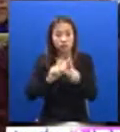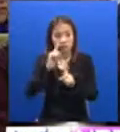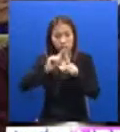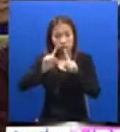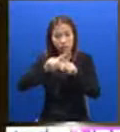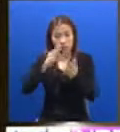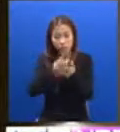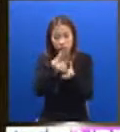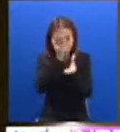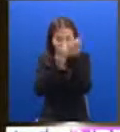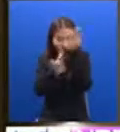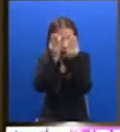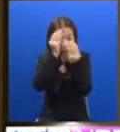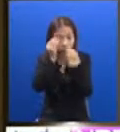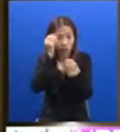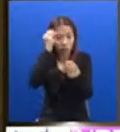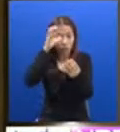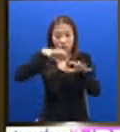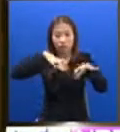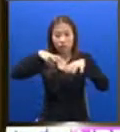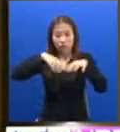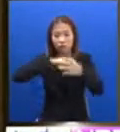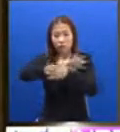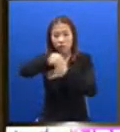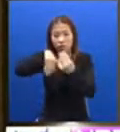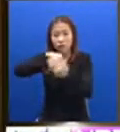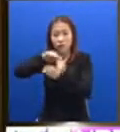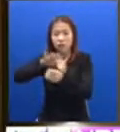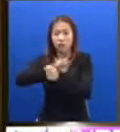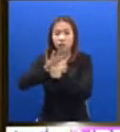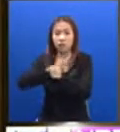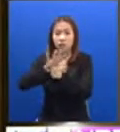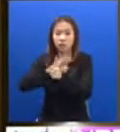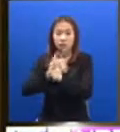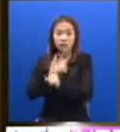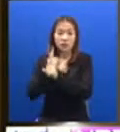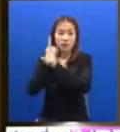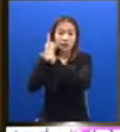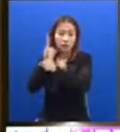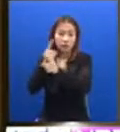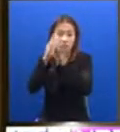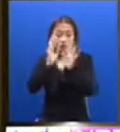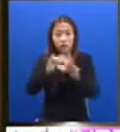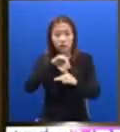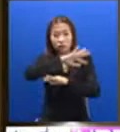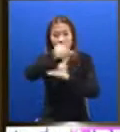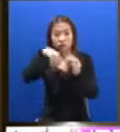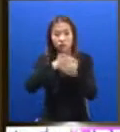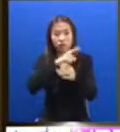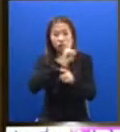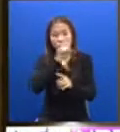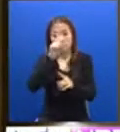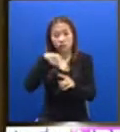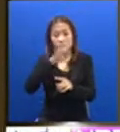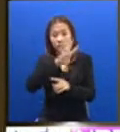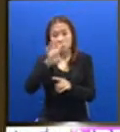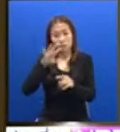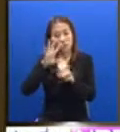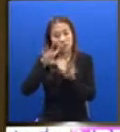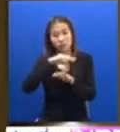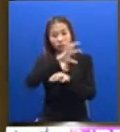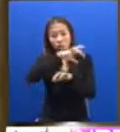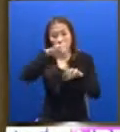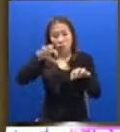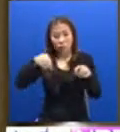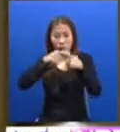การเรียนรู้และบริหารจัดการตามหลักปรัชญาของเศรษฐกิจพอเพียงจำนวนกว่า 14,000แห่งทั่วประเทศเป็น